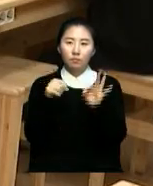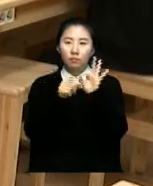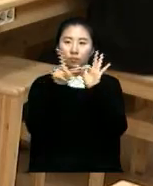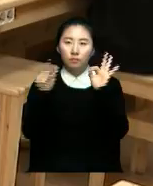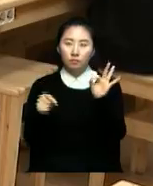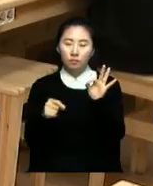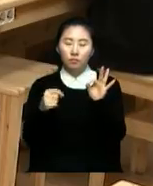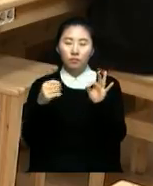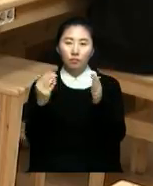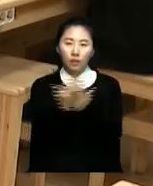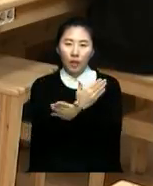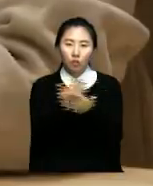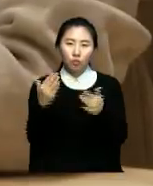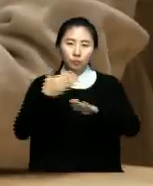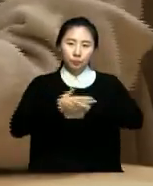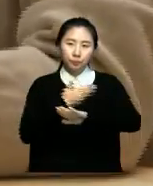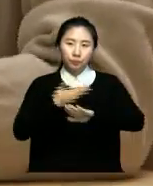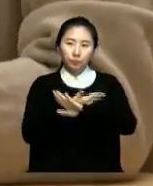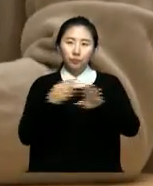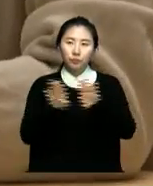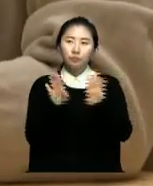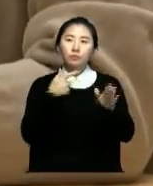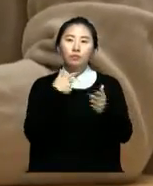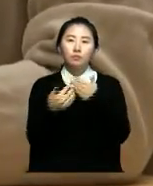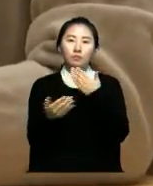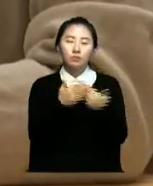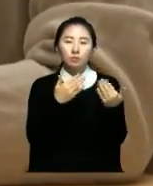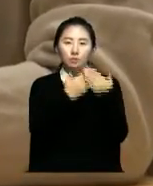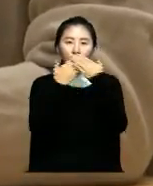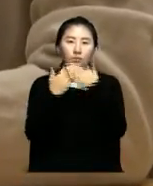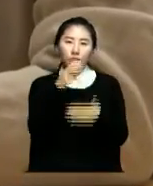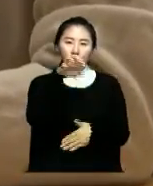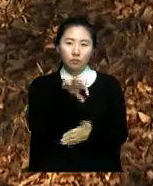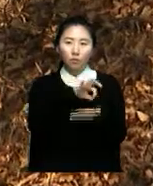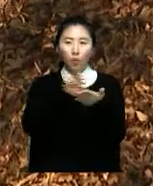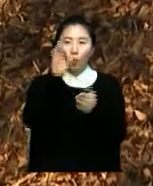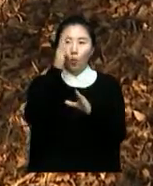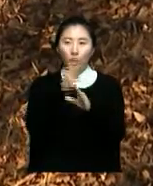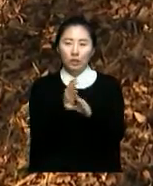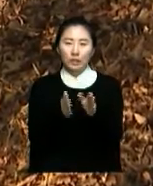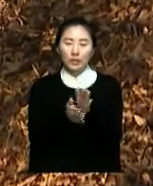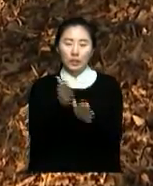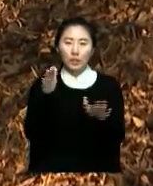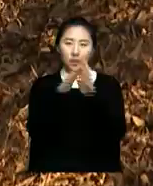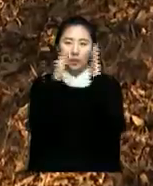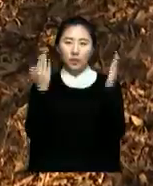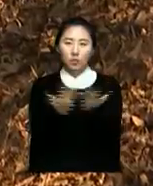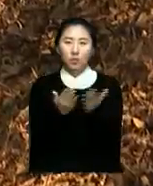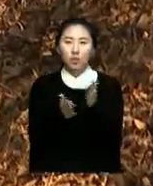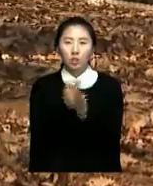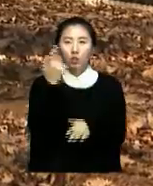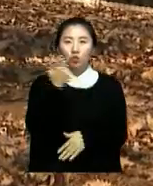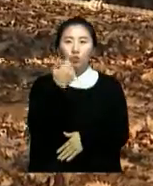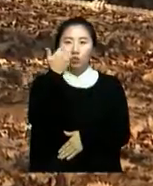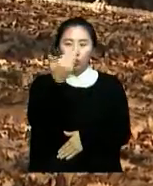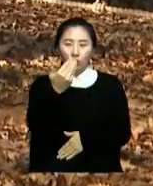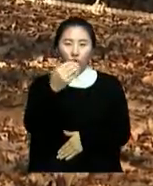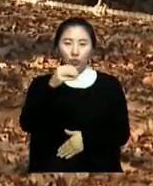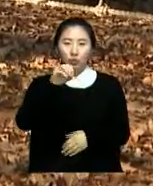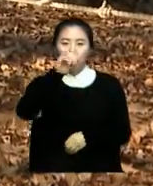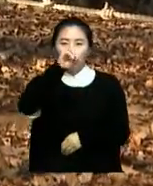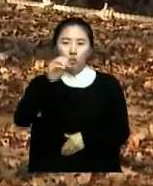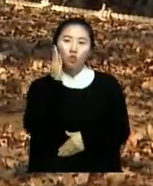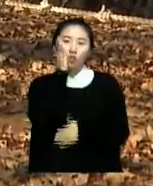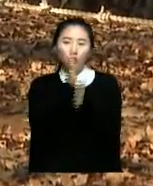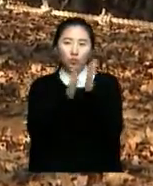10월 나눔 목공소를 개장하고 체험학습장으로 활용하고 있습니다. 시는 전체 시면적의 69%인